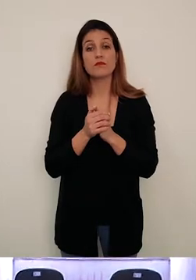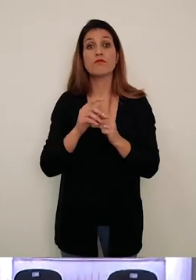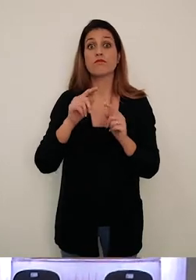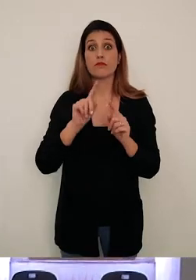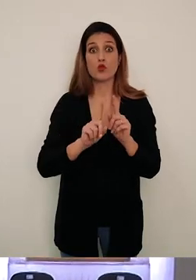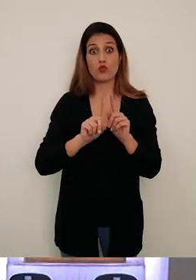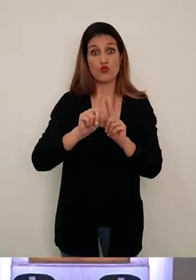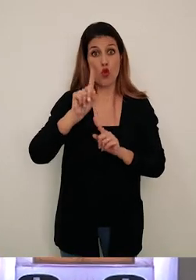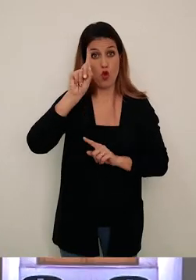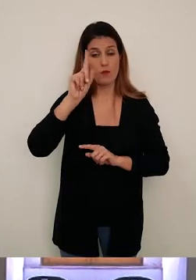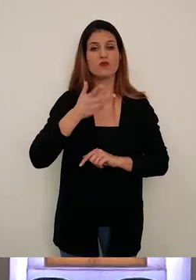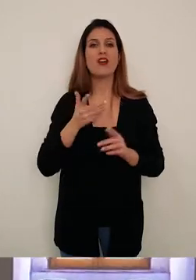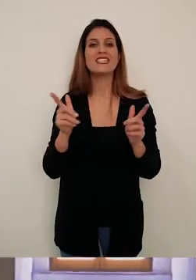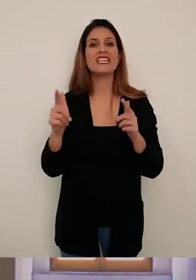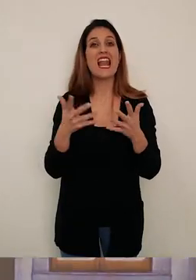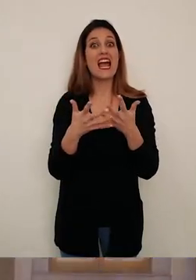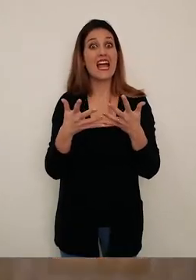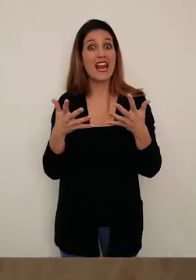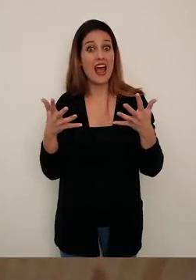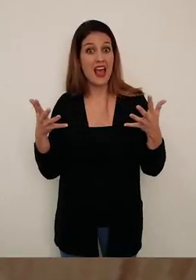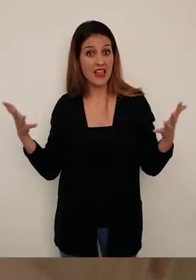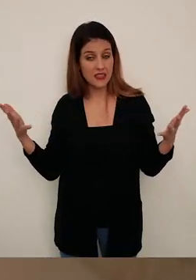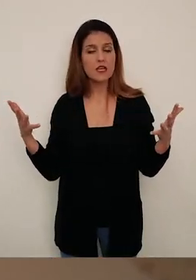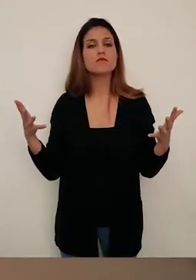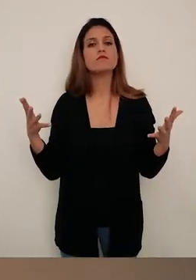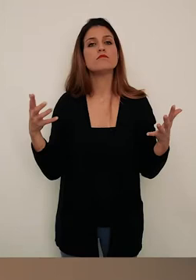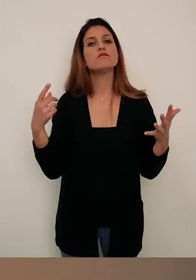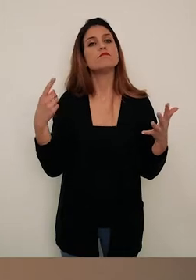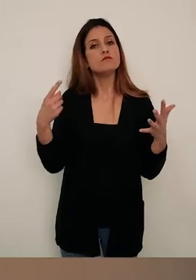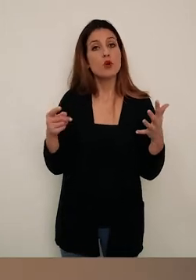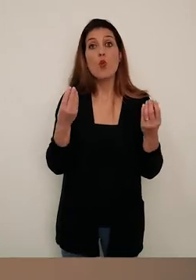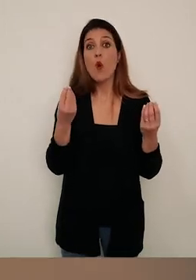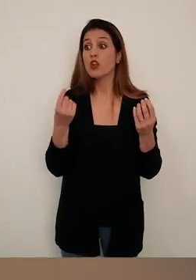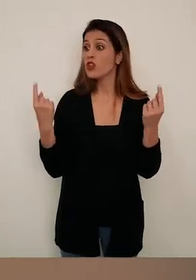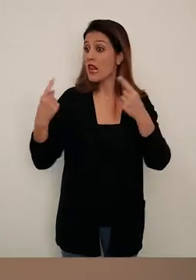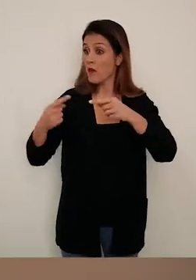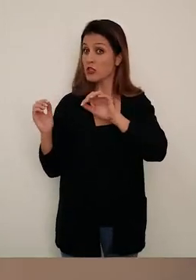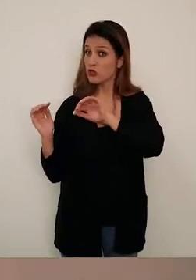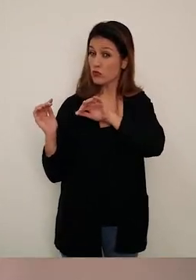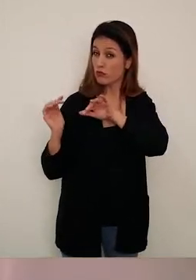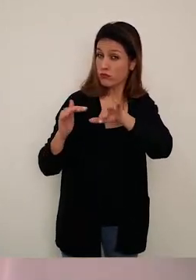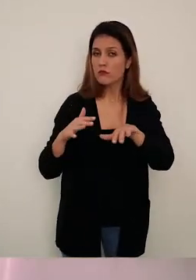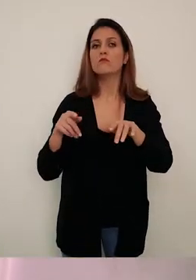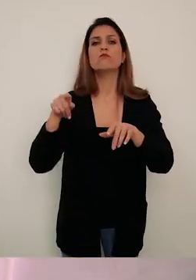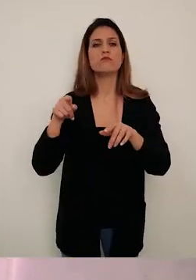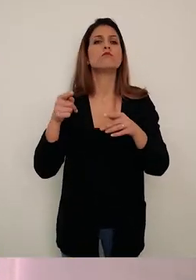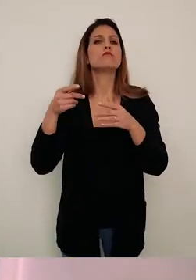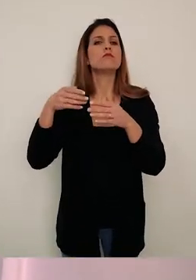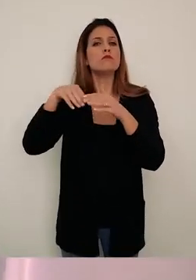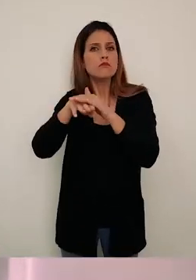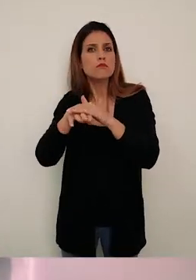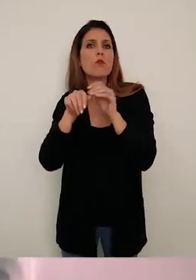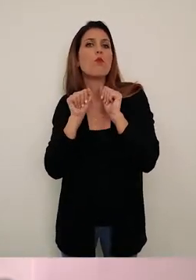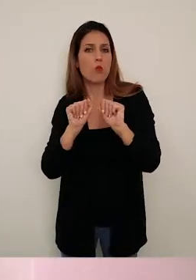Nel piano superiore vi è una grande sala che costituiva una residenza sicura in caso di assedio.